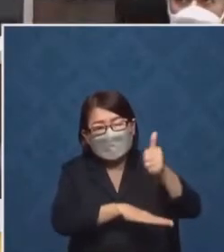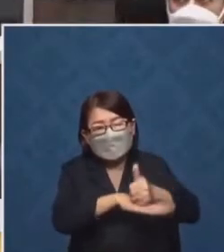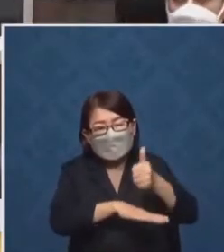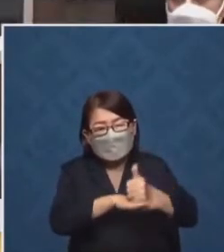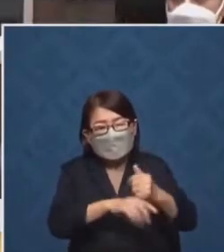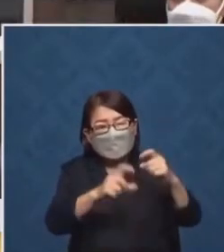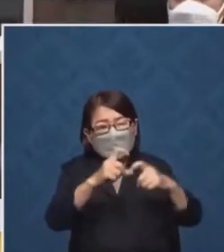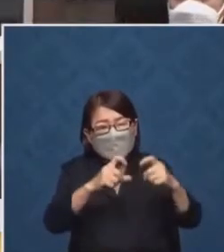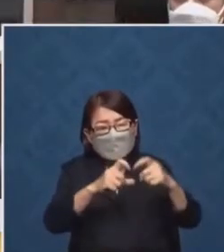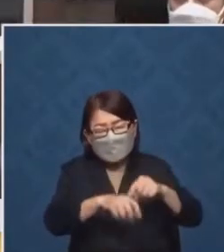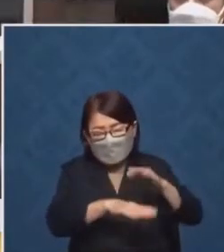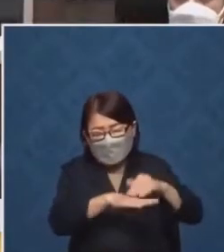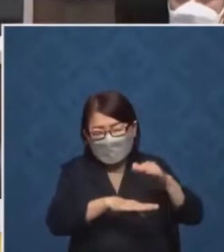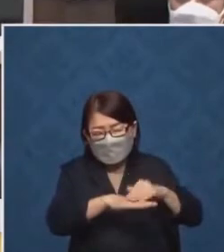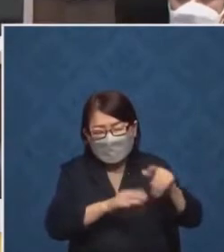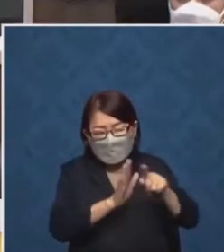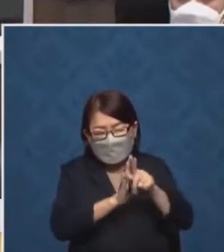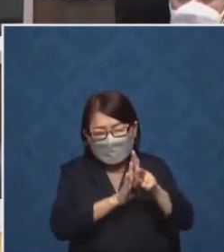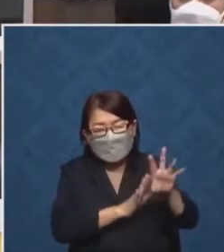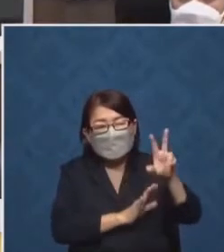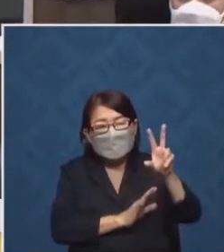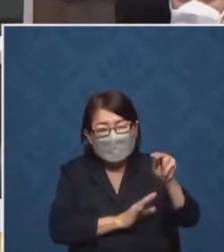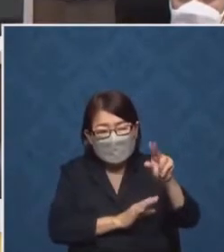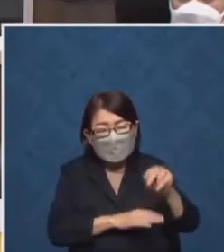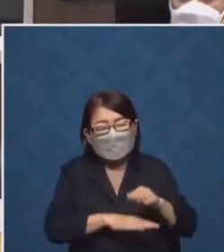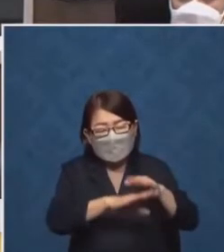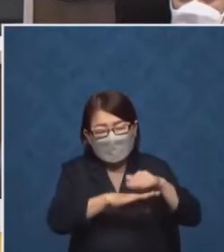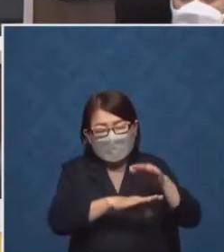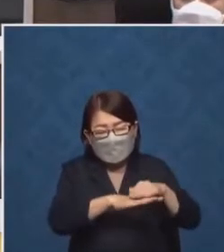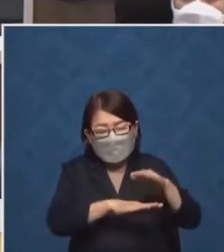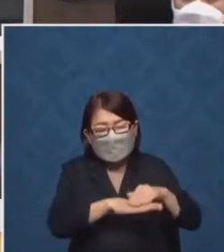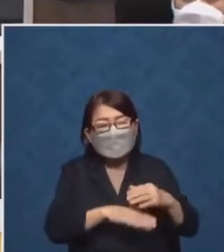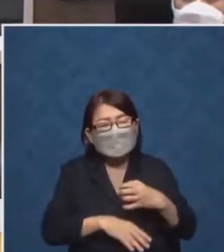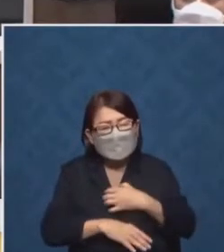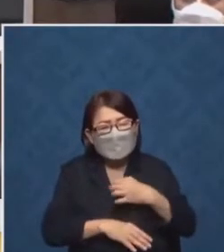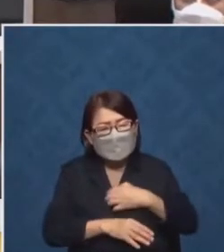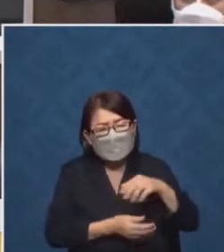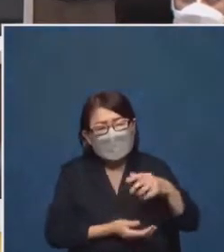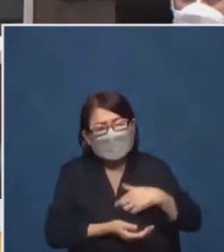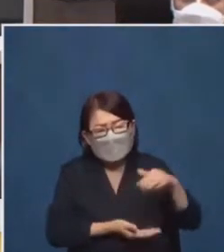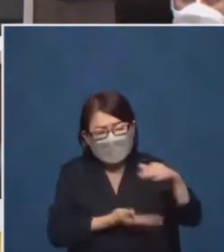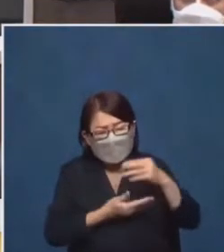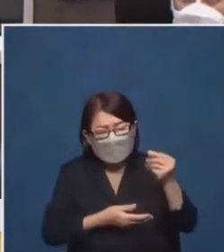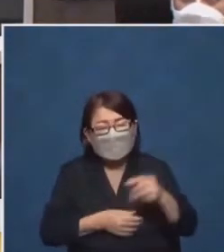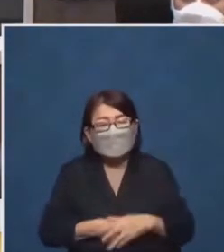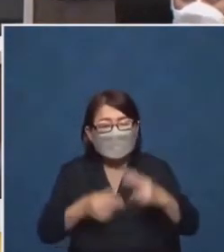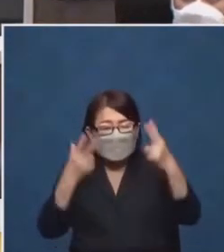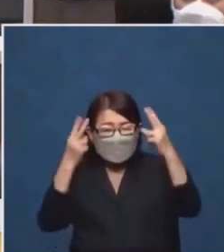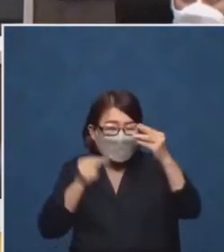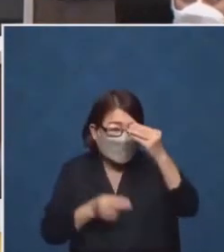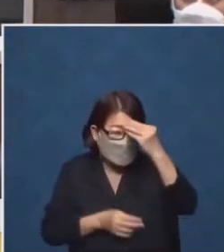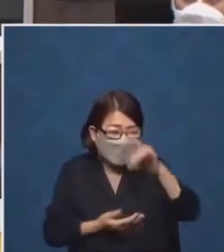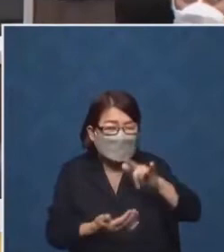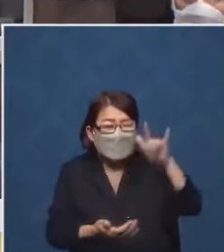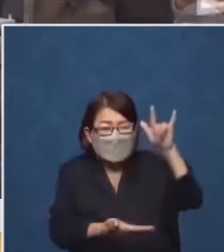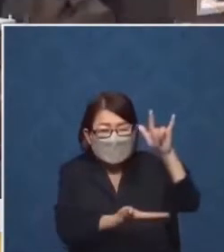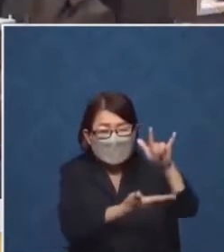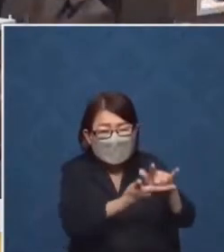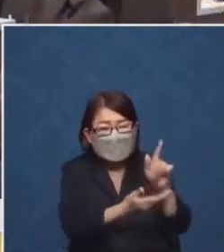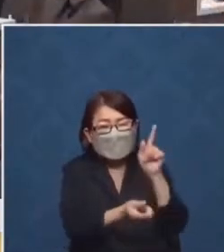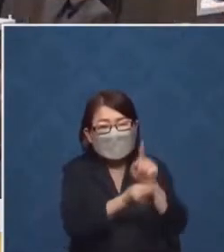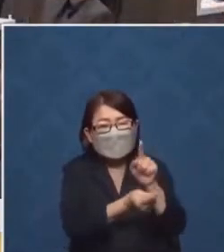มากกา 30 ครั้งนายครวทมณตรีของญี่ปุ่บนไปหา CEZer Victoria.